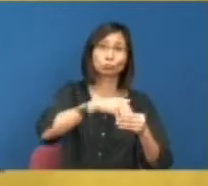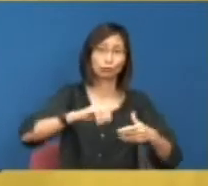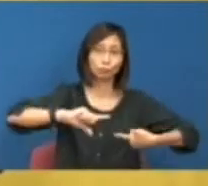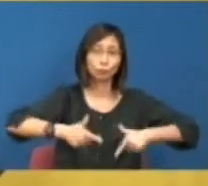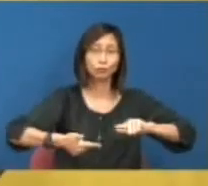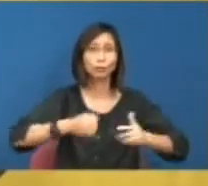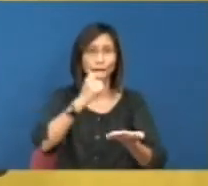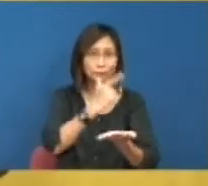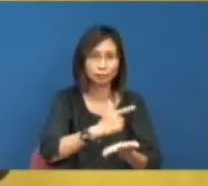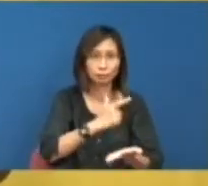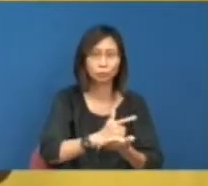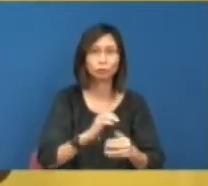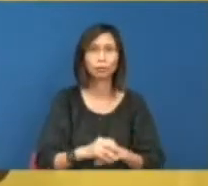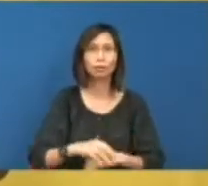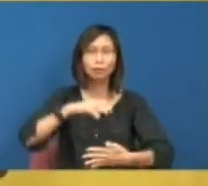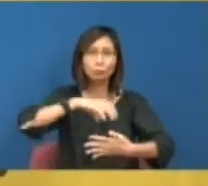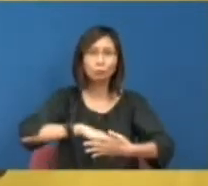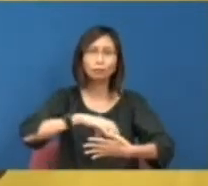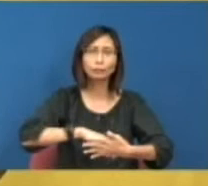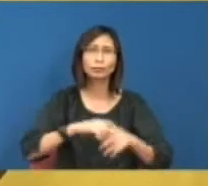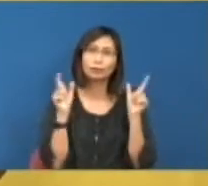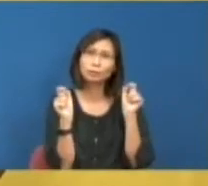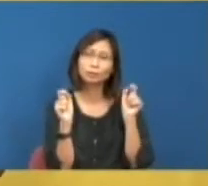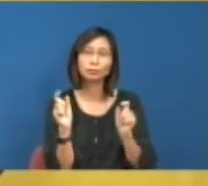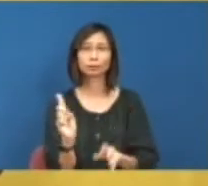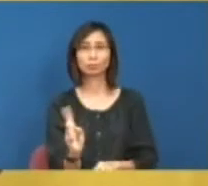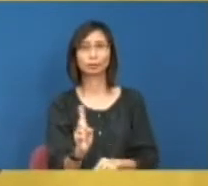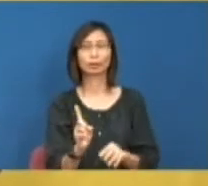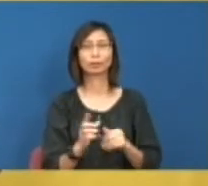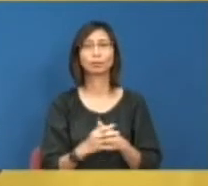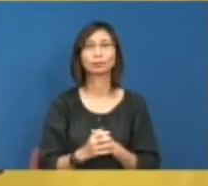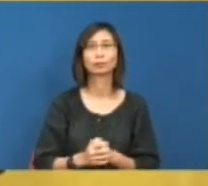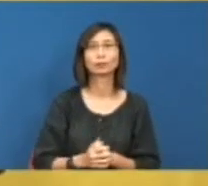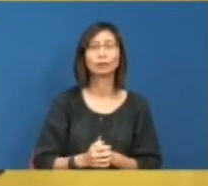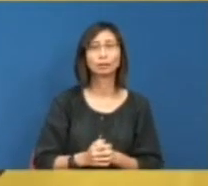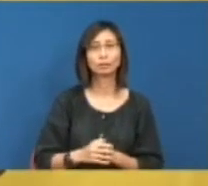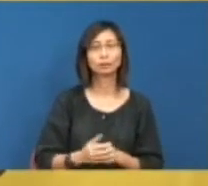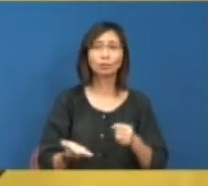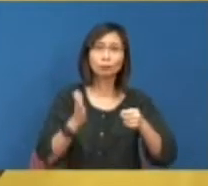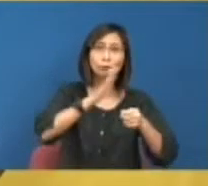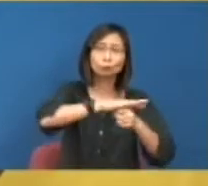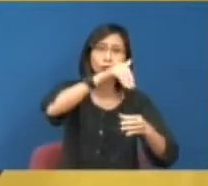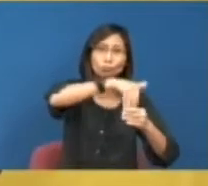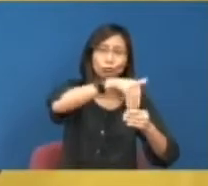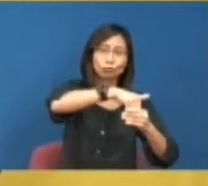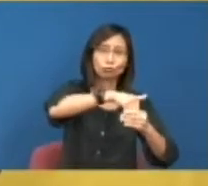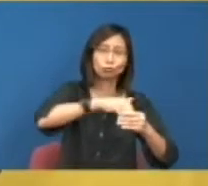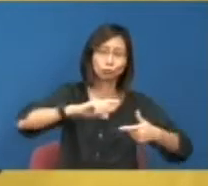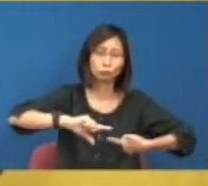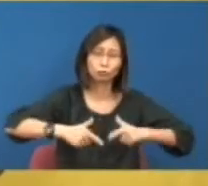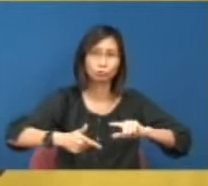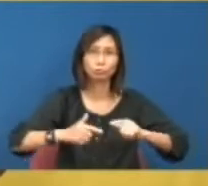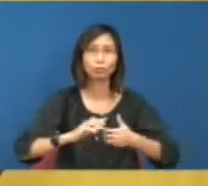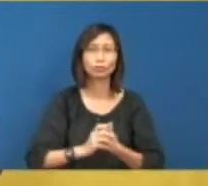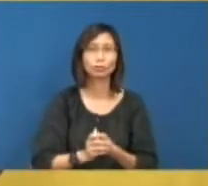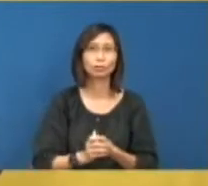性，替死方案隱含嘅背後嘅意義，係呢個替死方案對